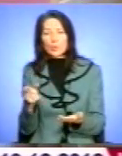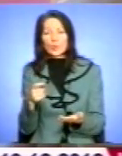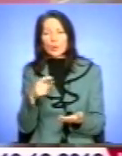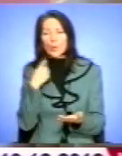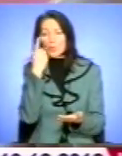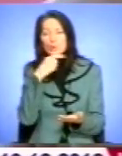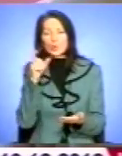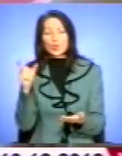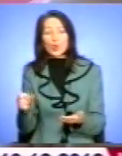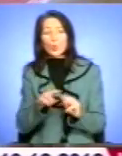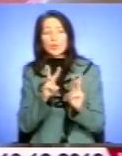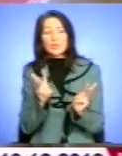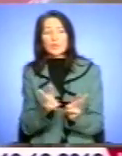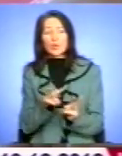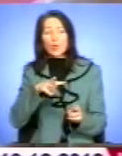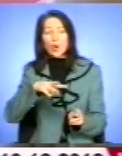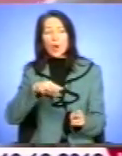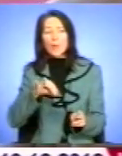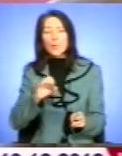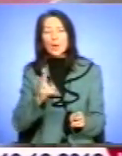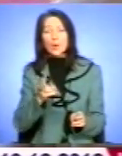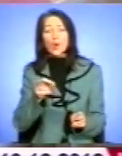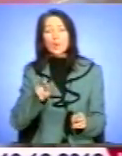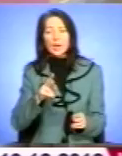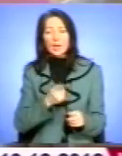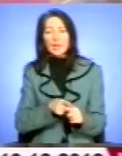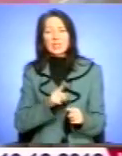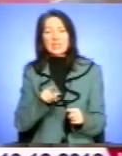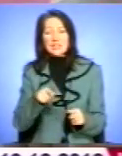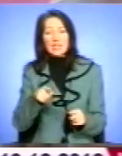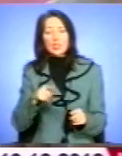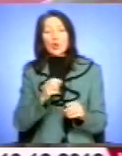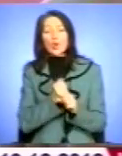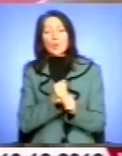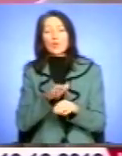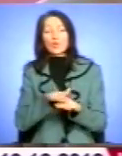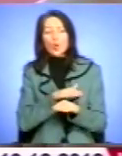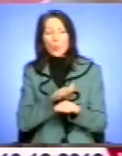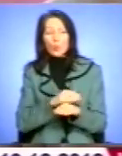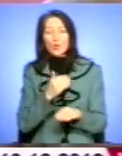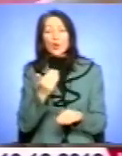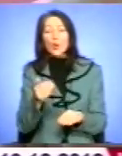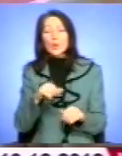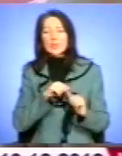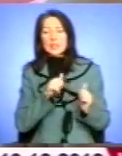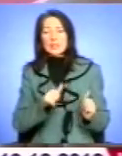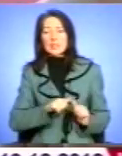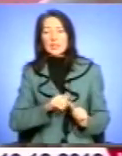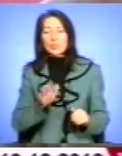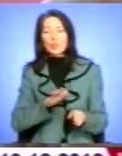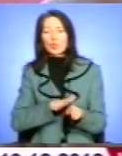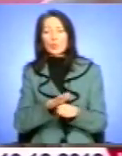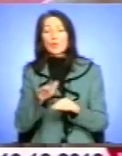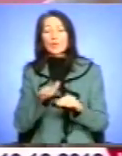Миколая, який через те, що чинив добро, через те, що, направду, його серце було сповнене милосердям,